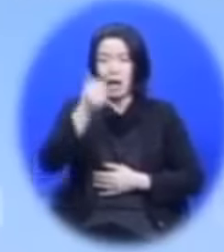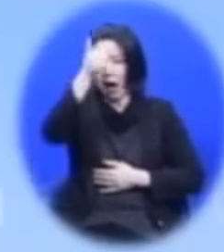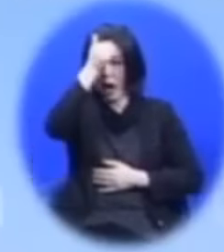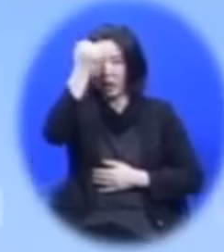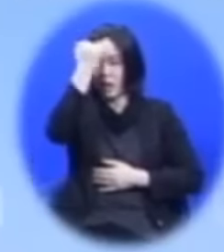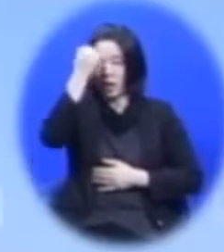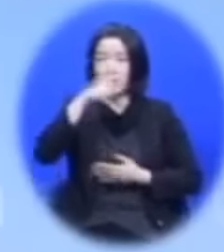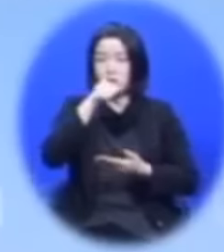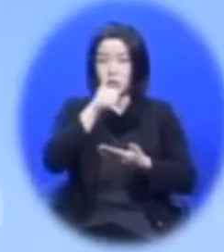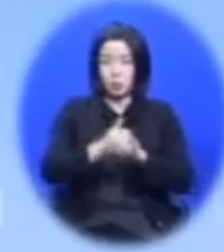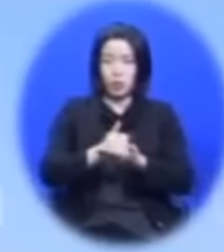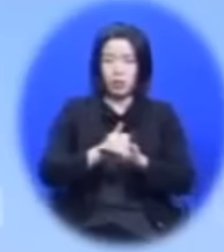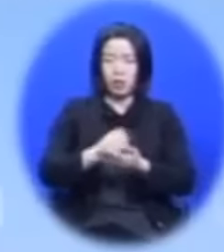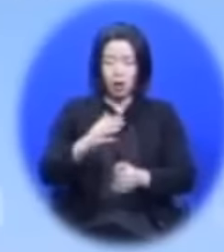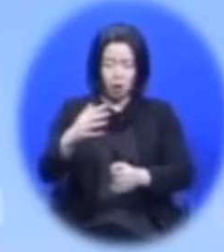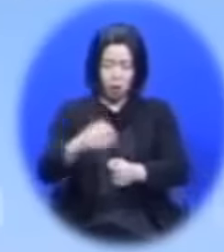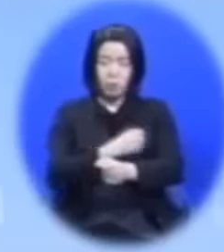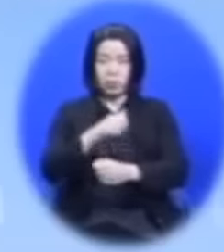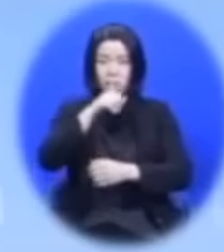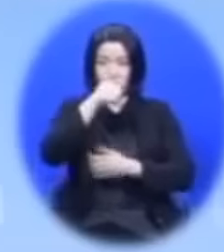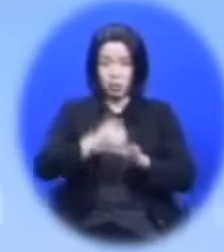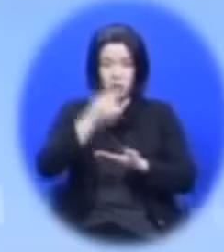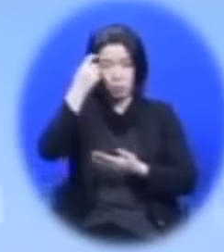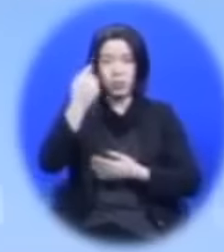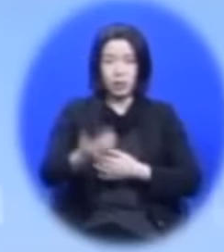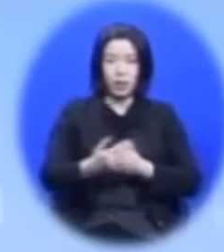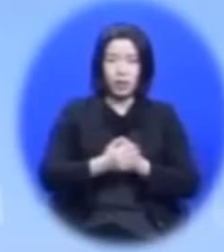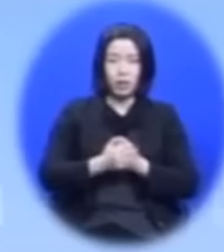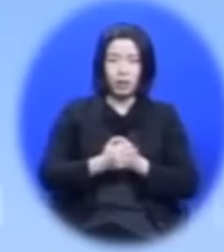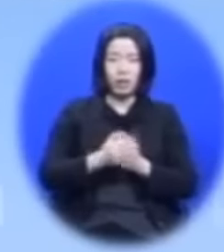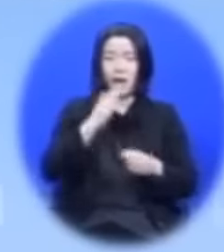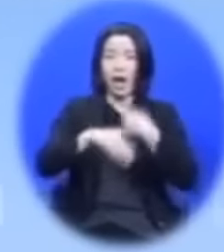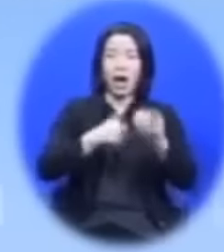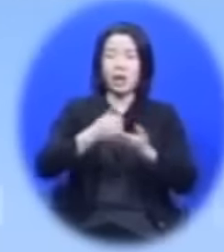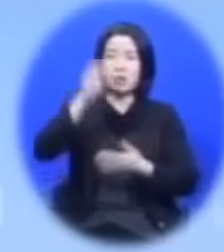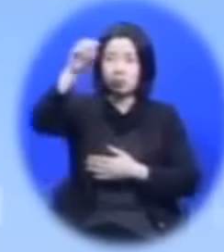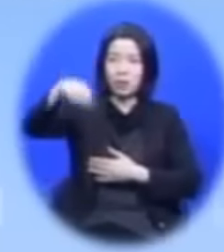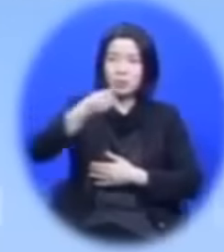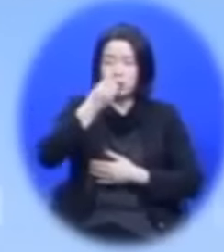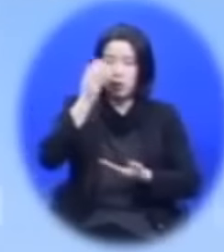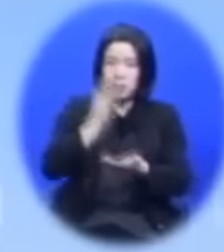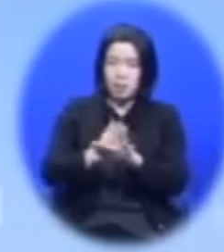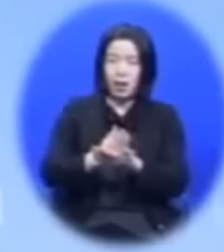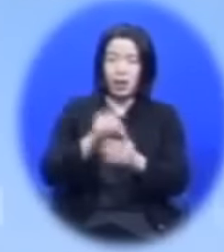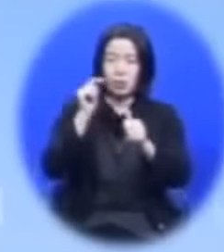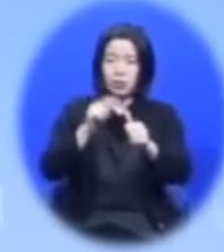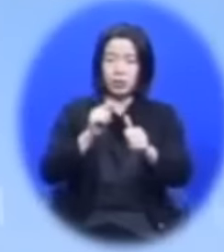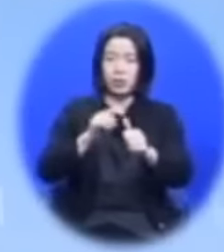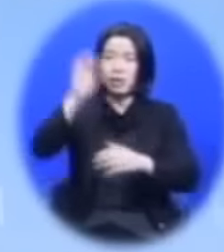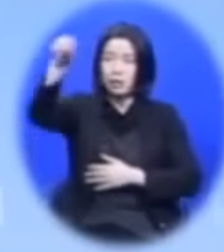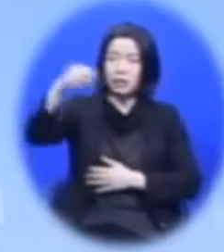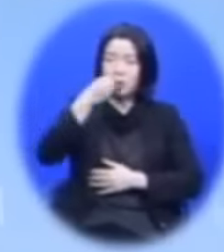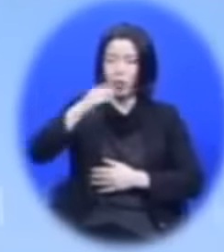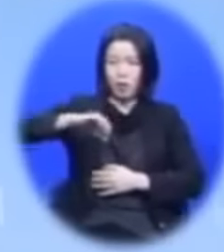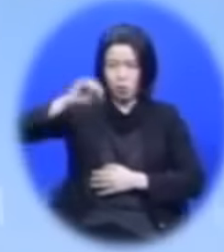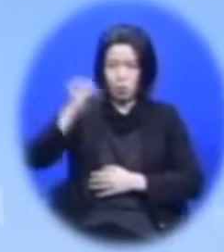죄는 무슨 엄청난 죄입니까? 하나님이 따먹지 말라고 한 선악과를 따먹은